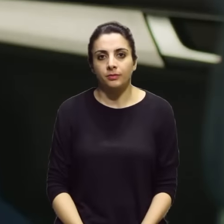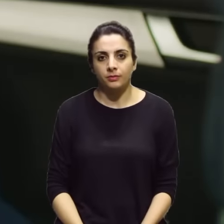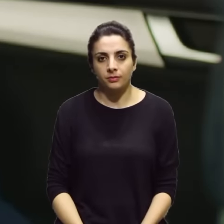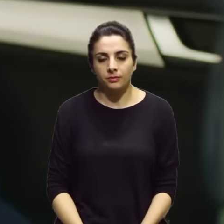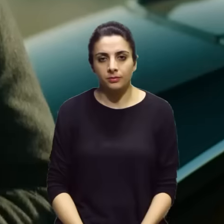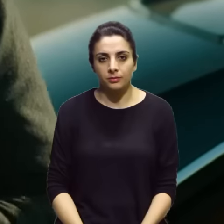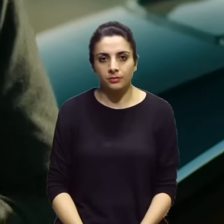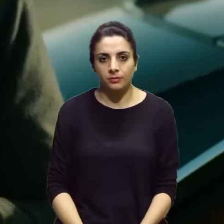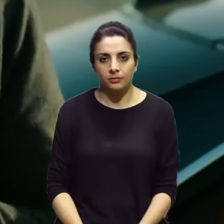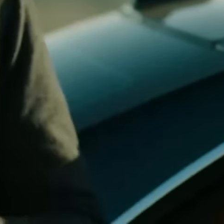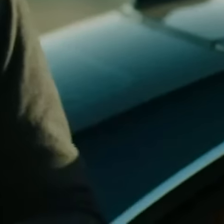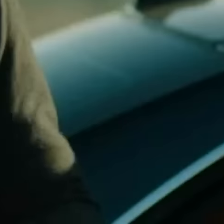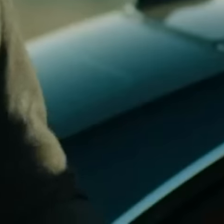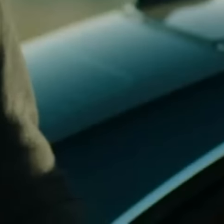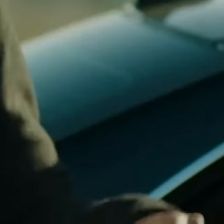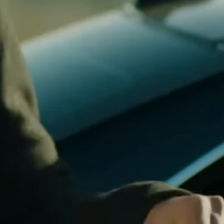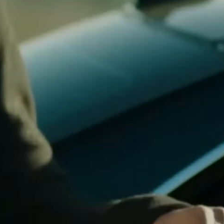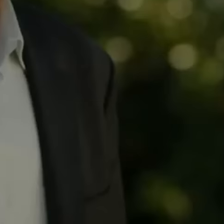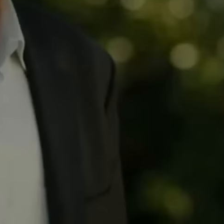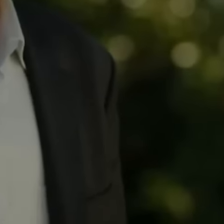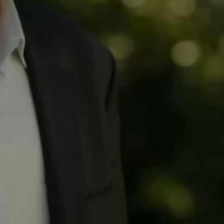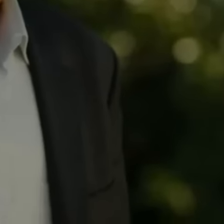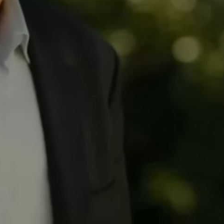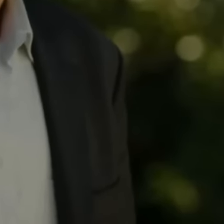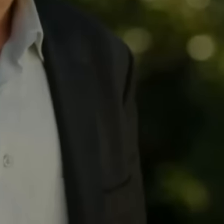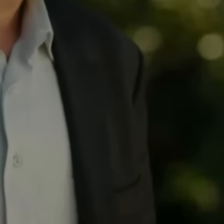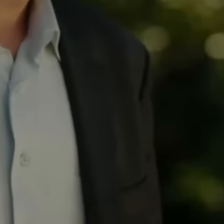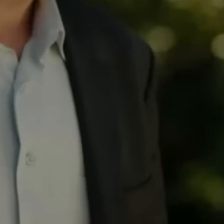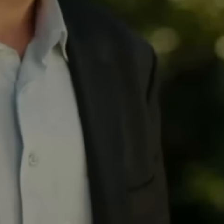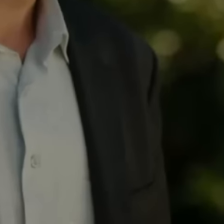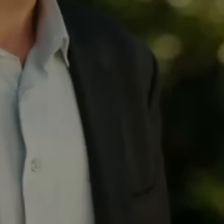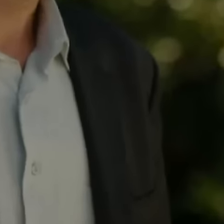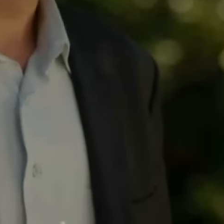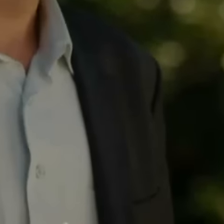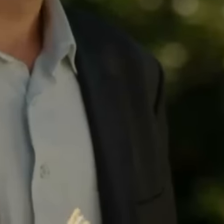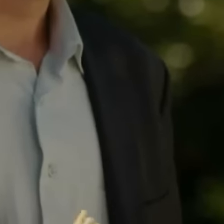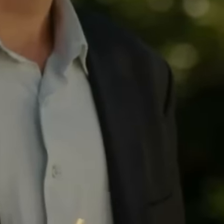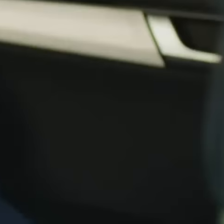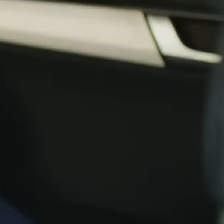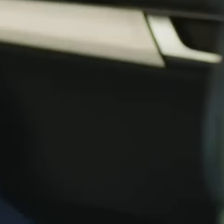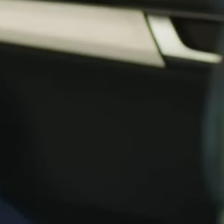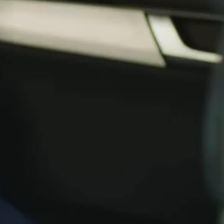Zeyno suskun düşüncelerde. Sinan'la Tarık iştahla dürümlerini yiyorlar.